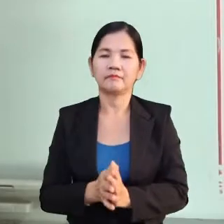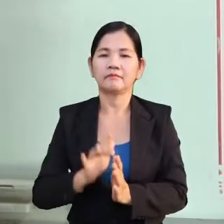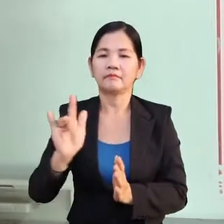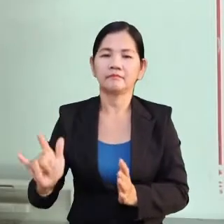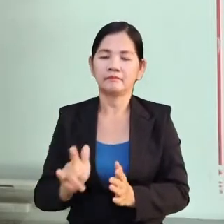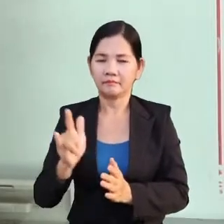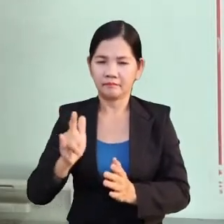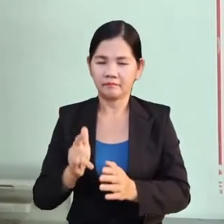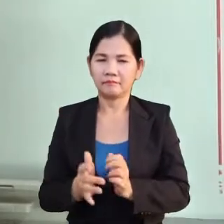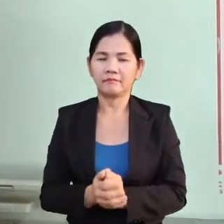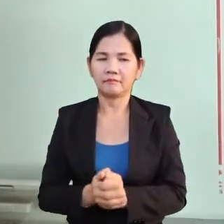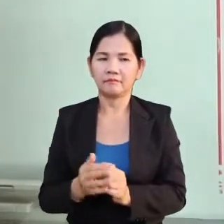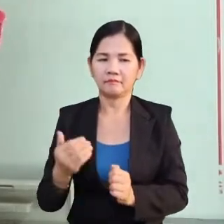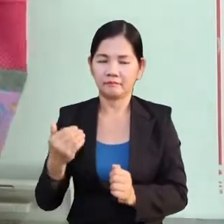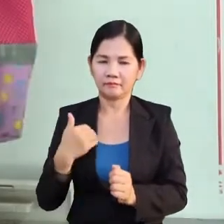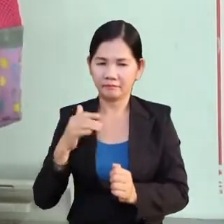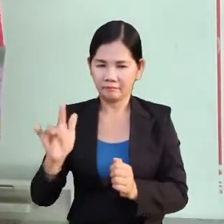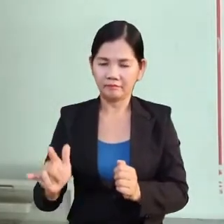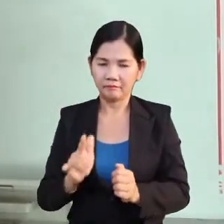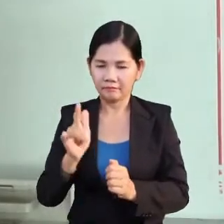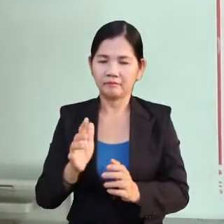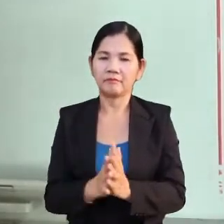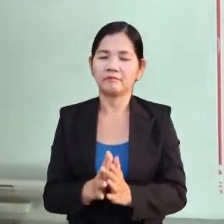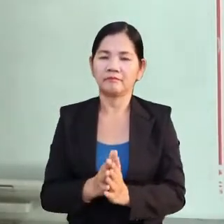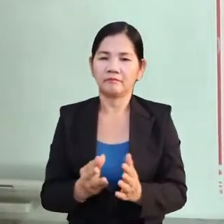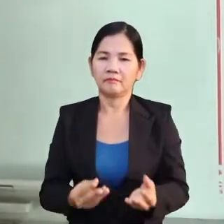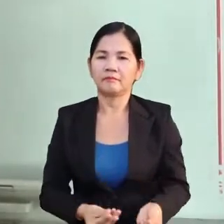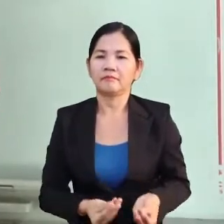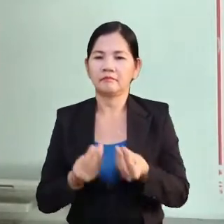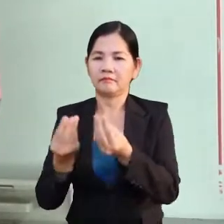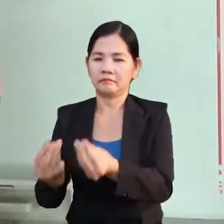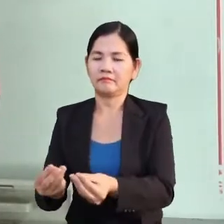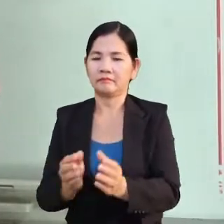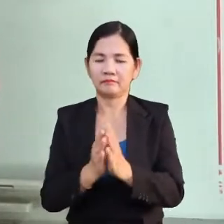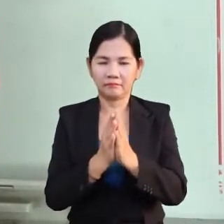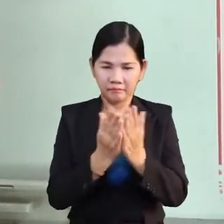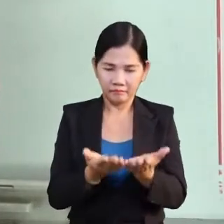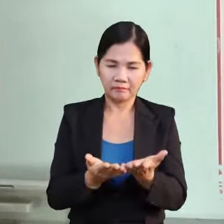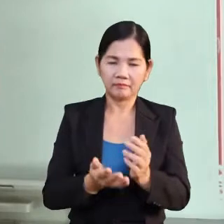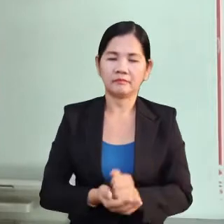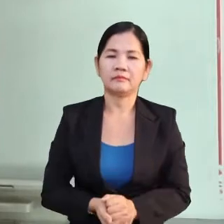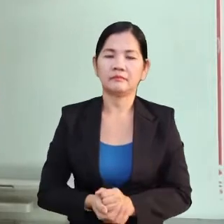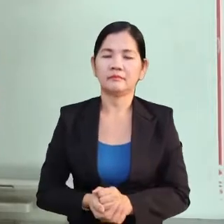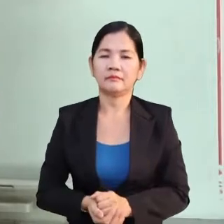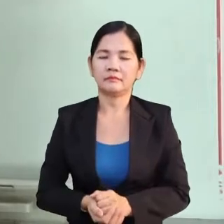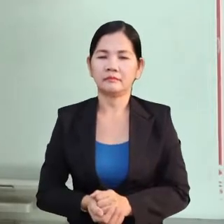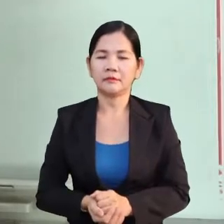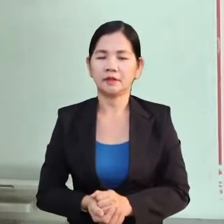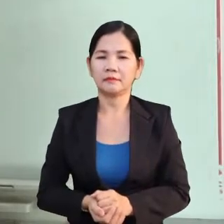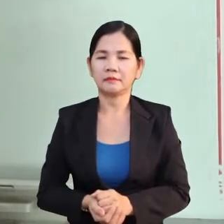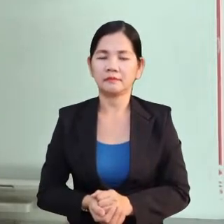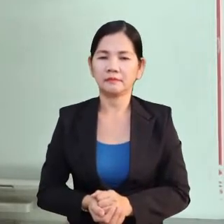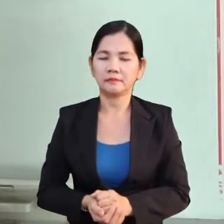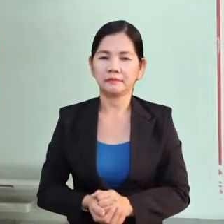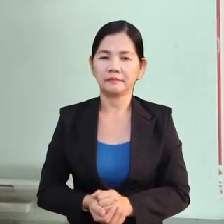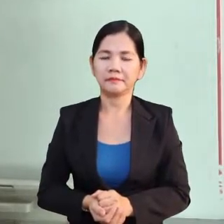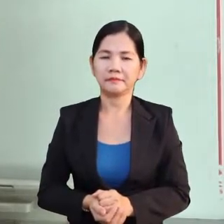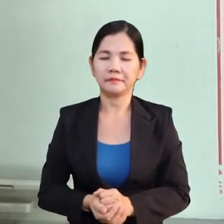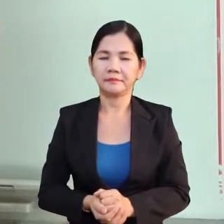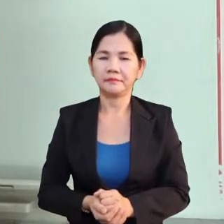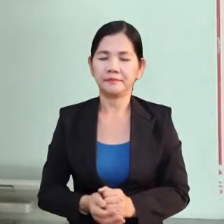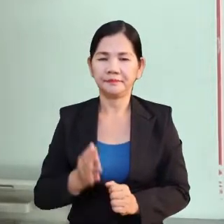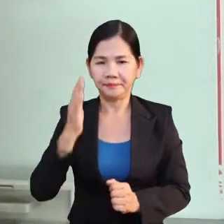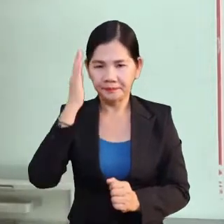ចាកាតាបហ្នឹងយើងប្រើសម្រាប់ដាក់ចាដាក់សៀវភៅដាក់អ្វីបានទៀតកូនណាចាអញ្ចឹងកូន